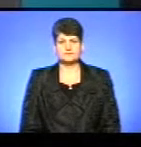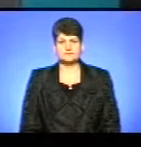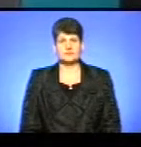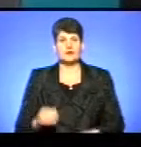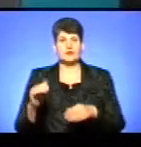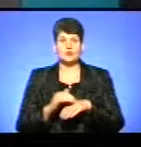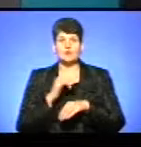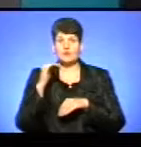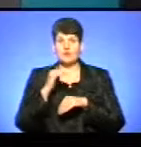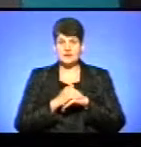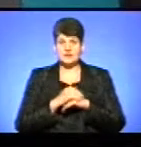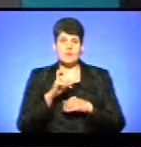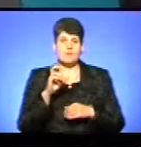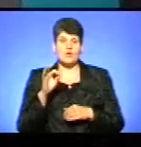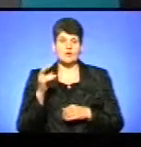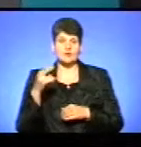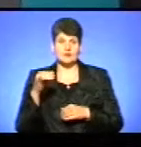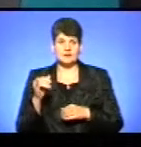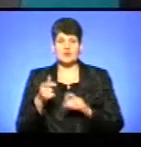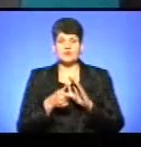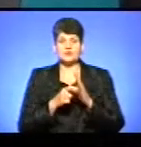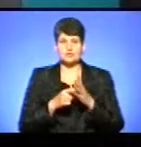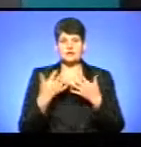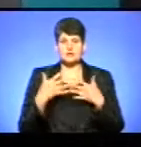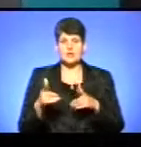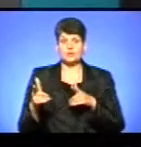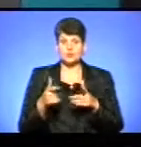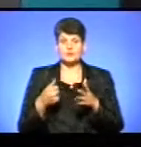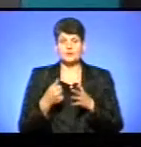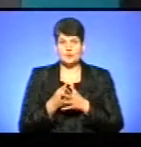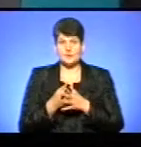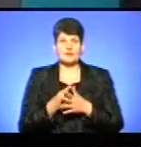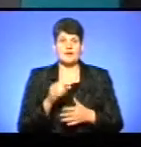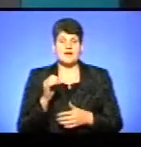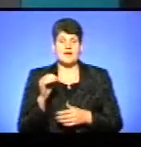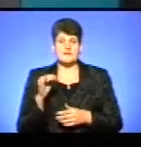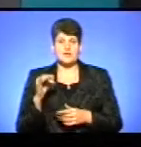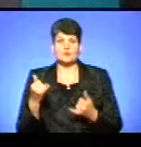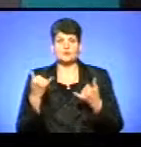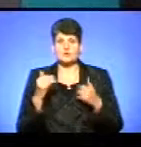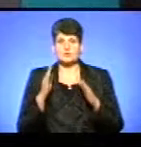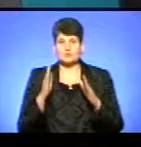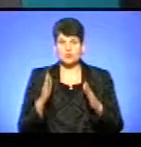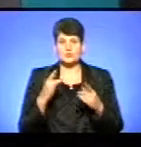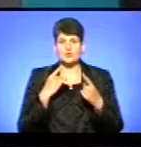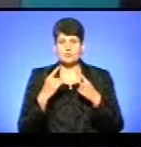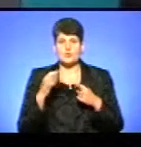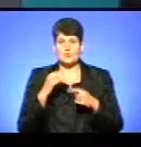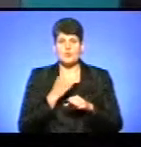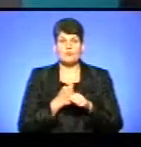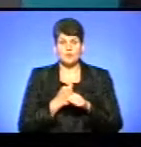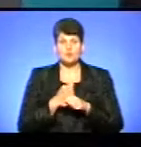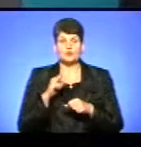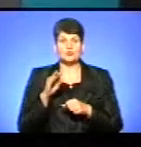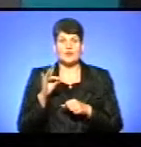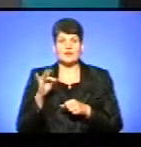Доброго вечора, Богдано. У студії «Теми дня» ми вже готуємося до ефіру. Сьогодні піде мова про роботу торф'яних